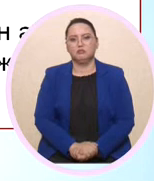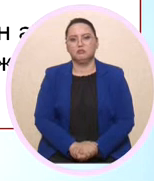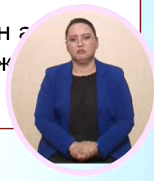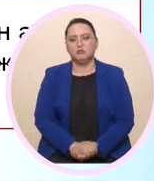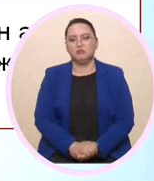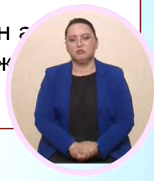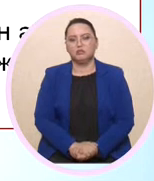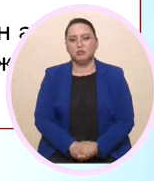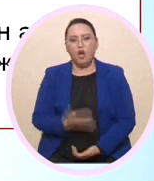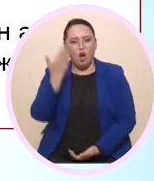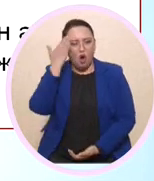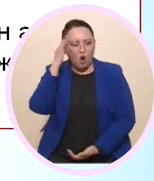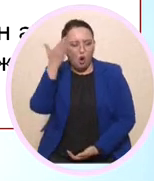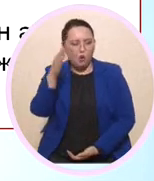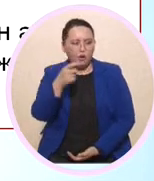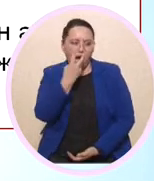байгаа авдрыг хараад